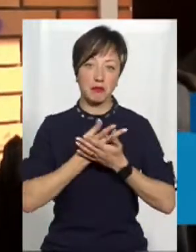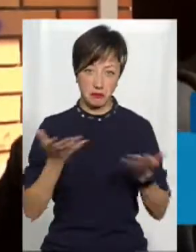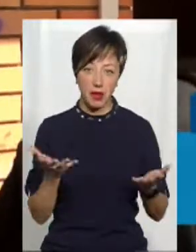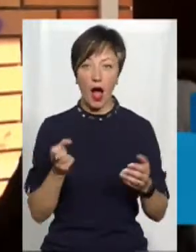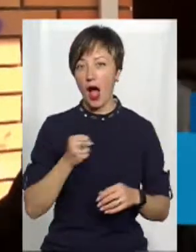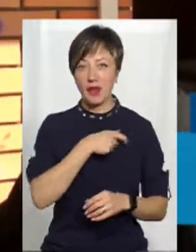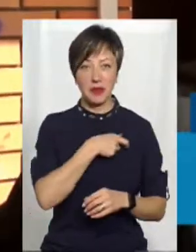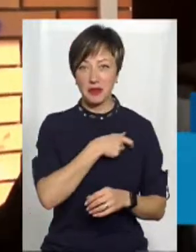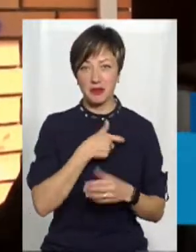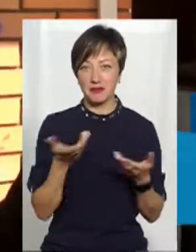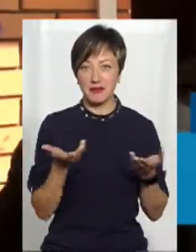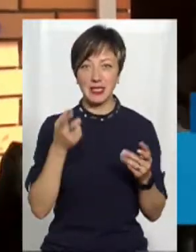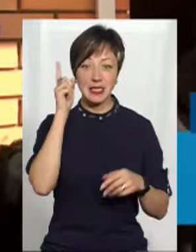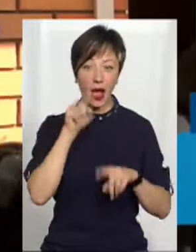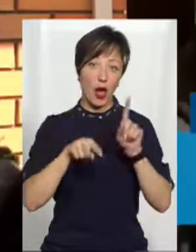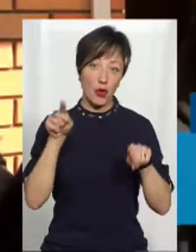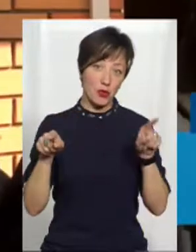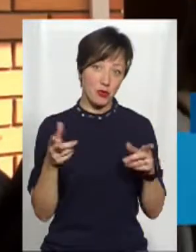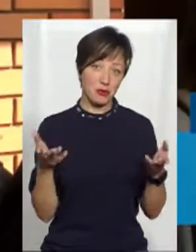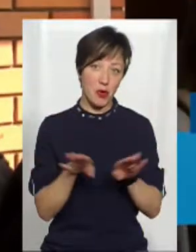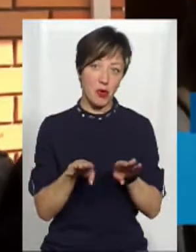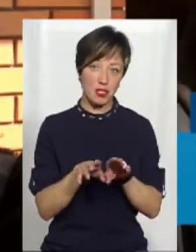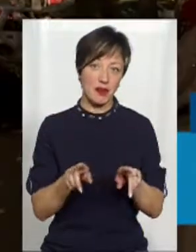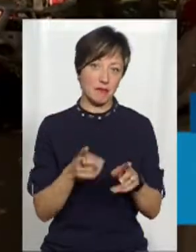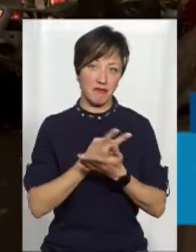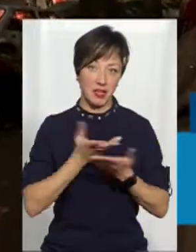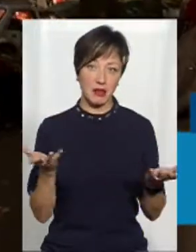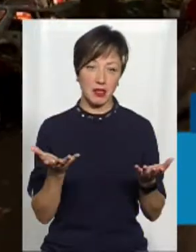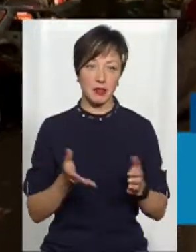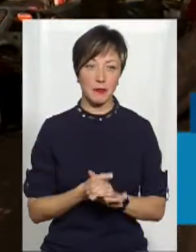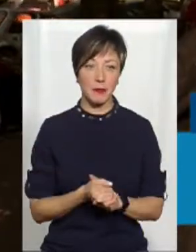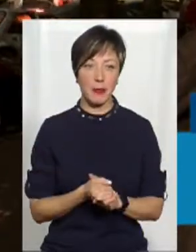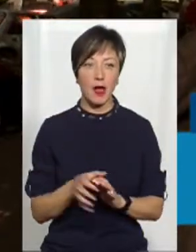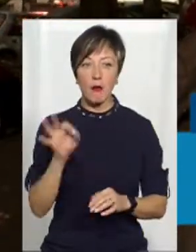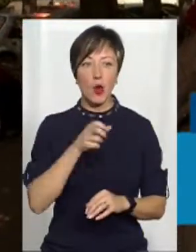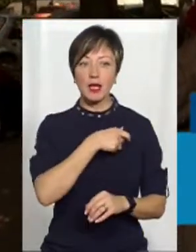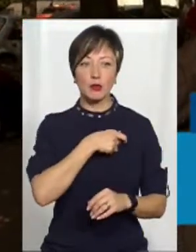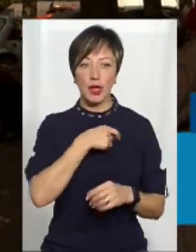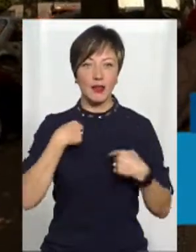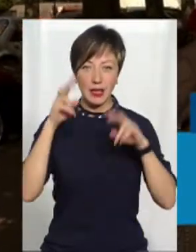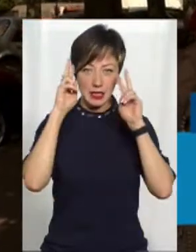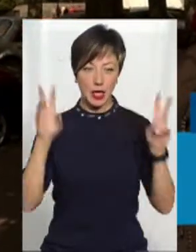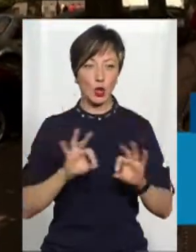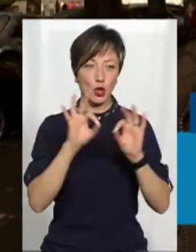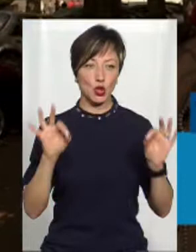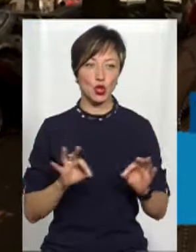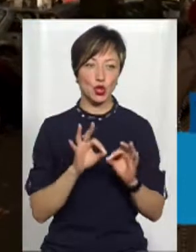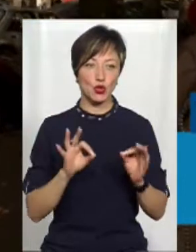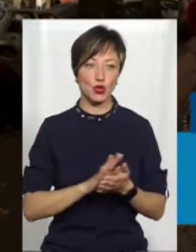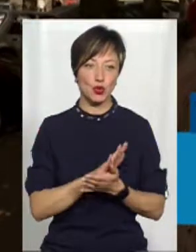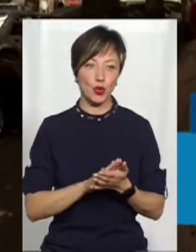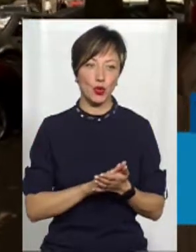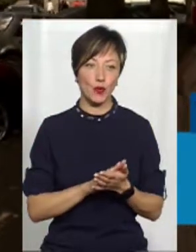з депутатами, яких знаю, вроді відкриті. Про депутатів я не знаю нічого. Я не